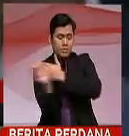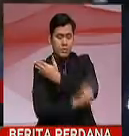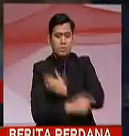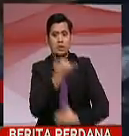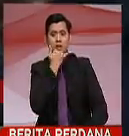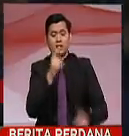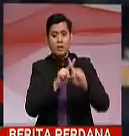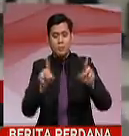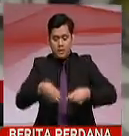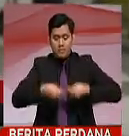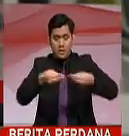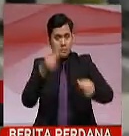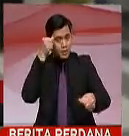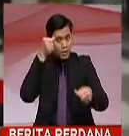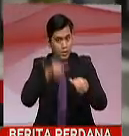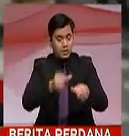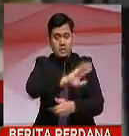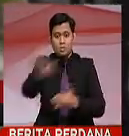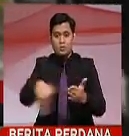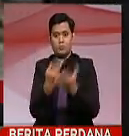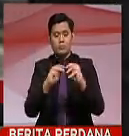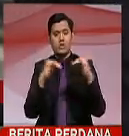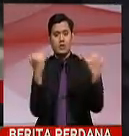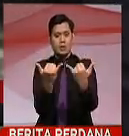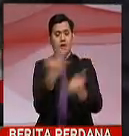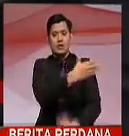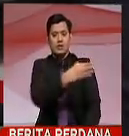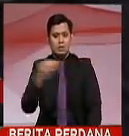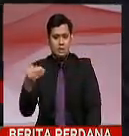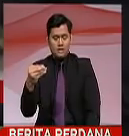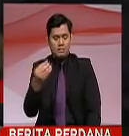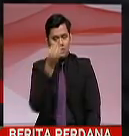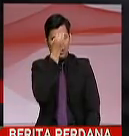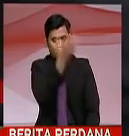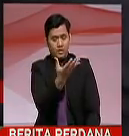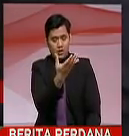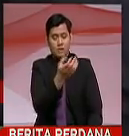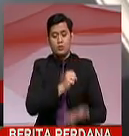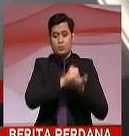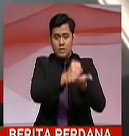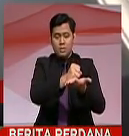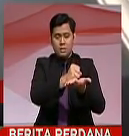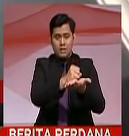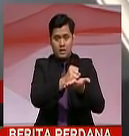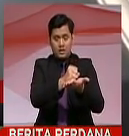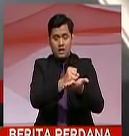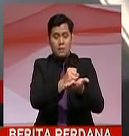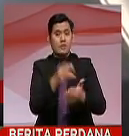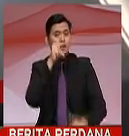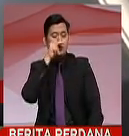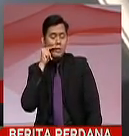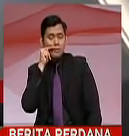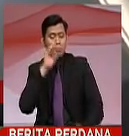tetapi sebagai peringatan kepada masyarakat beliau terombang-ambing kira sumbangan tertuduh slow ini kepada rakyat dan negara ketika menjawab